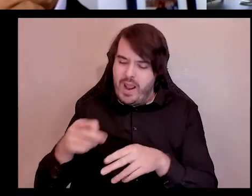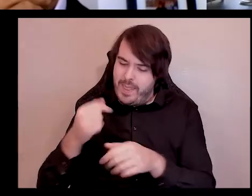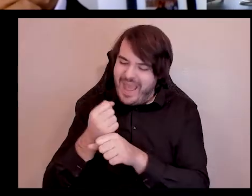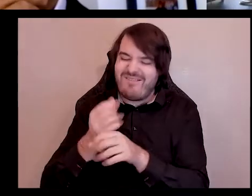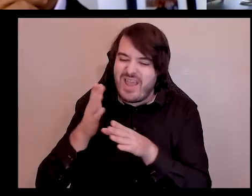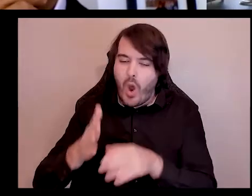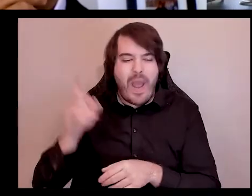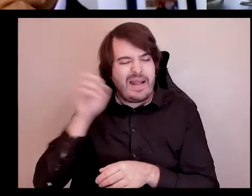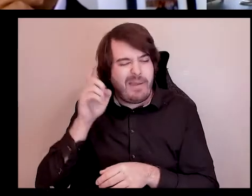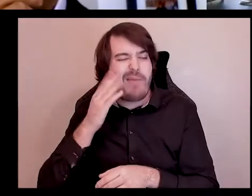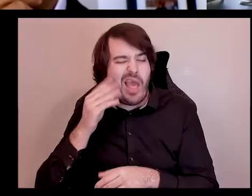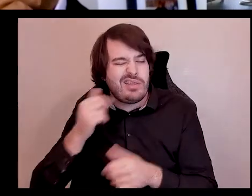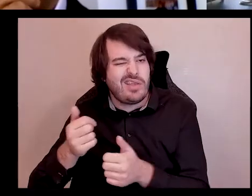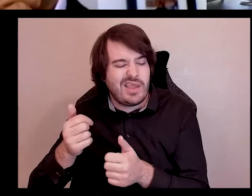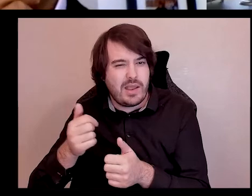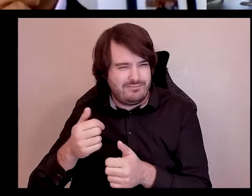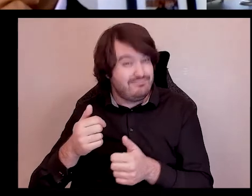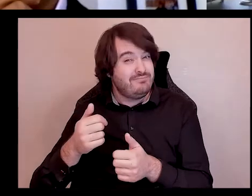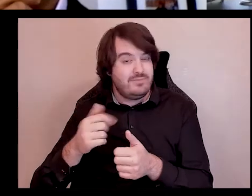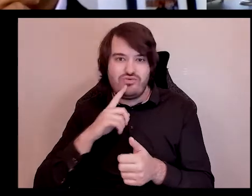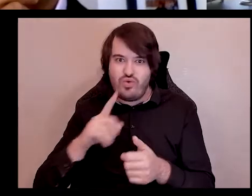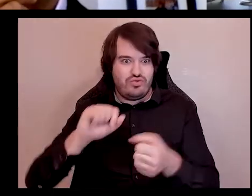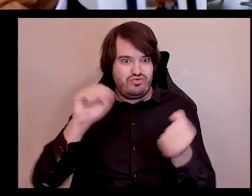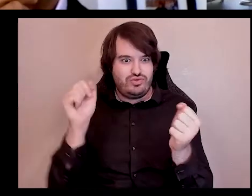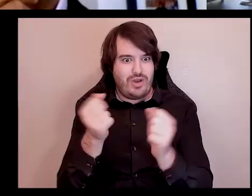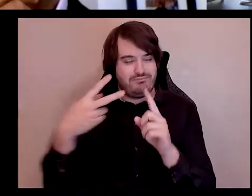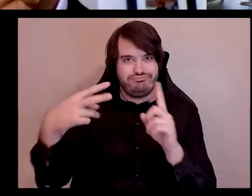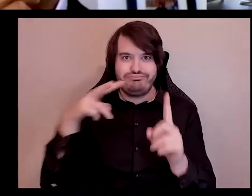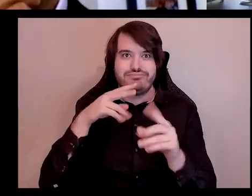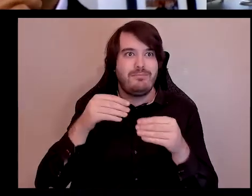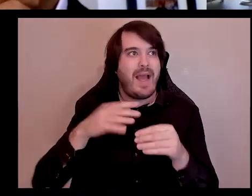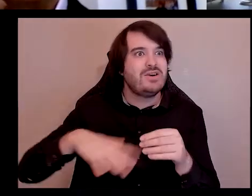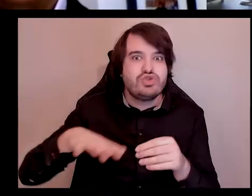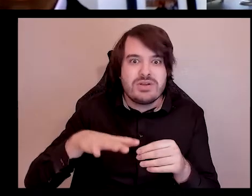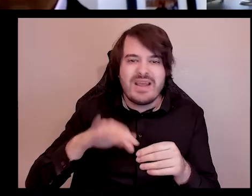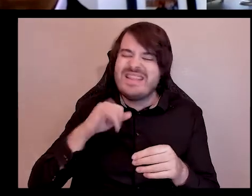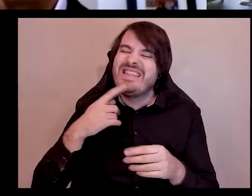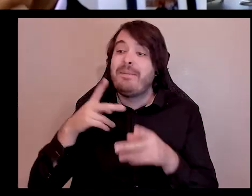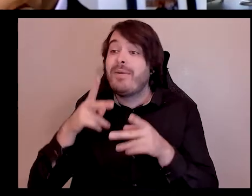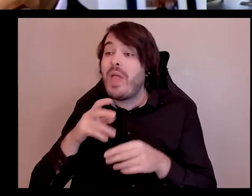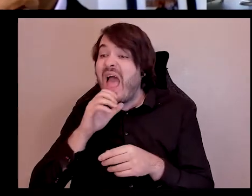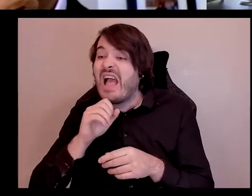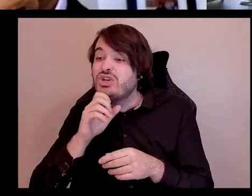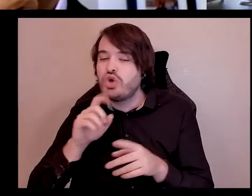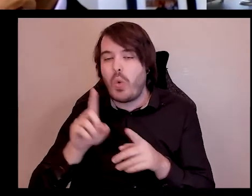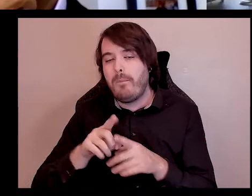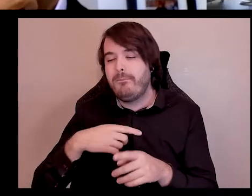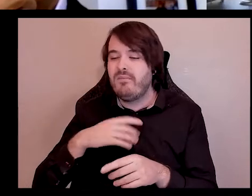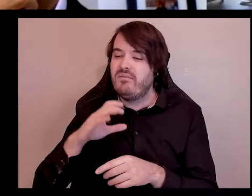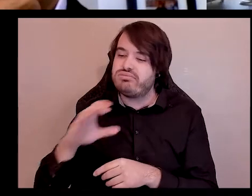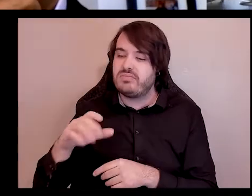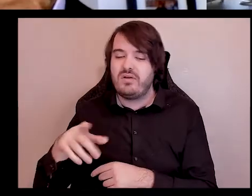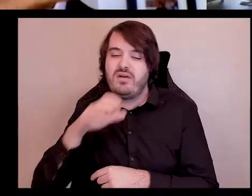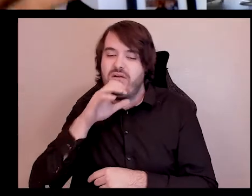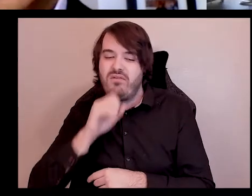biaise un peu l'information, si on les appelait des travailleurs expérimentés. Déjà, je pense plus que facile. La perception que le marché du